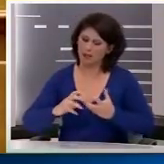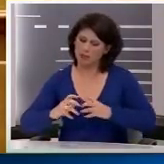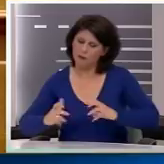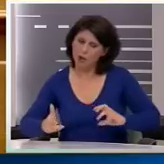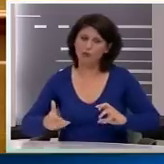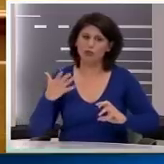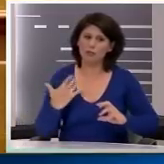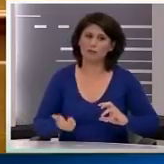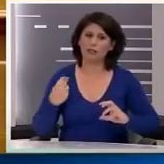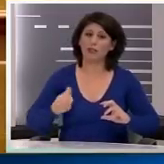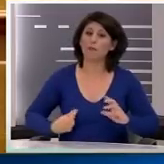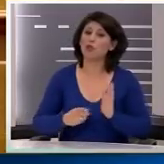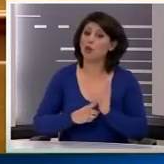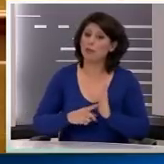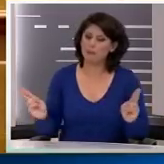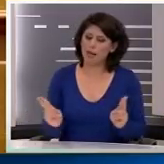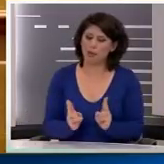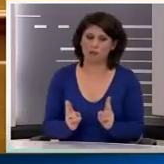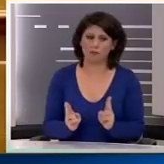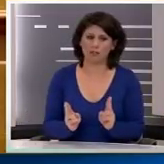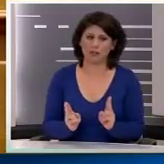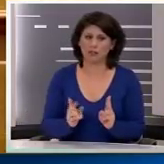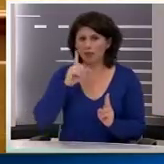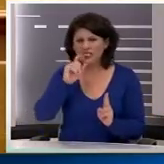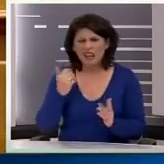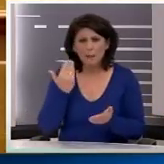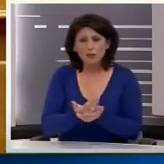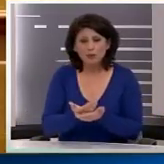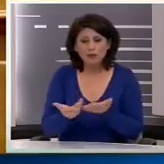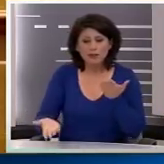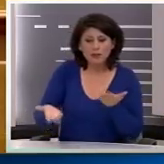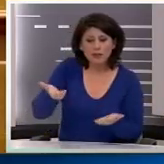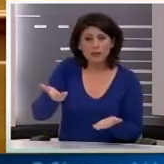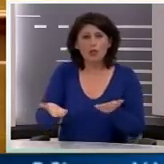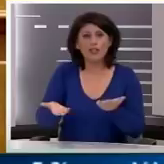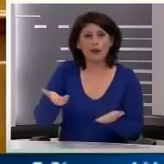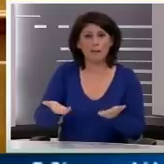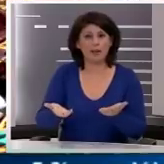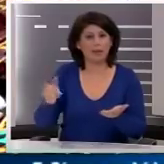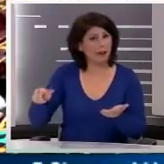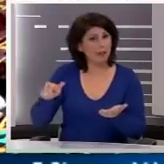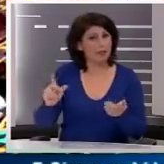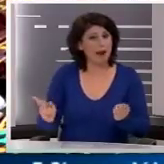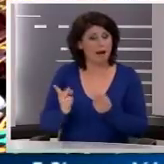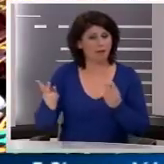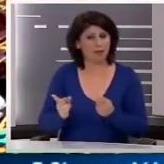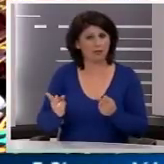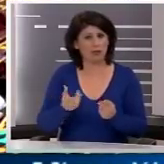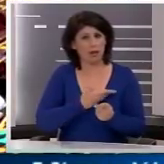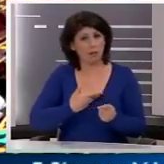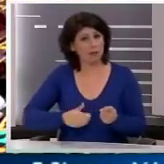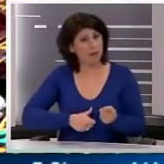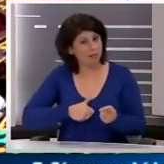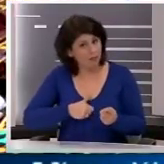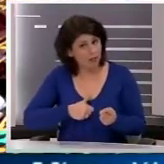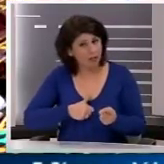στρεβλώσεις, υπήρχαν δημοσιονομικοί περιορισμοί και απαιτούνταν ισοδύναμα για κάθε ελάφρυνση. Είμαστε όμως